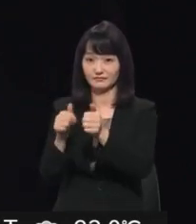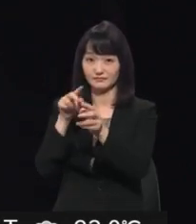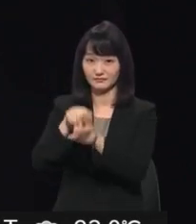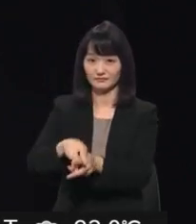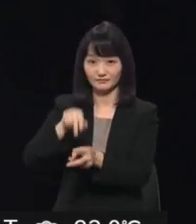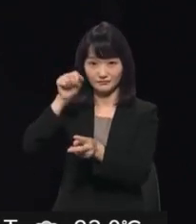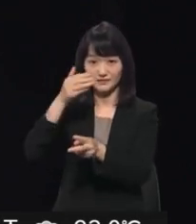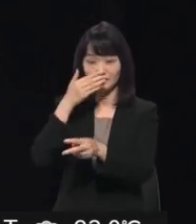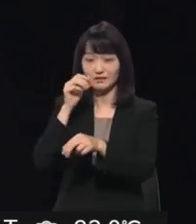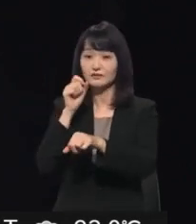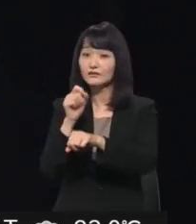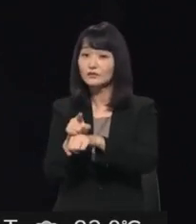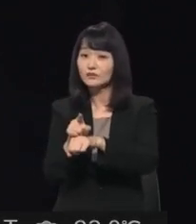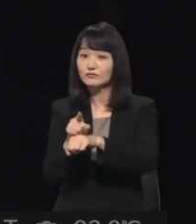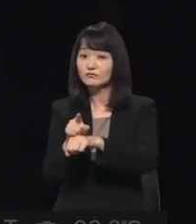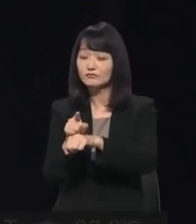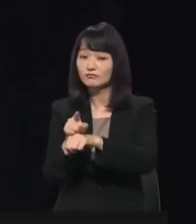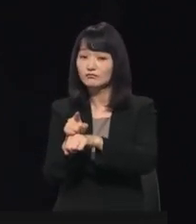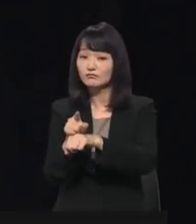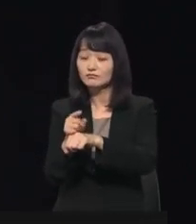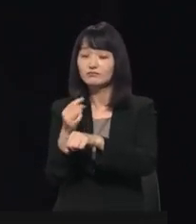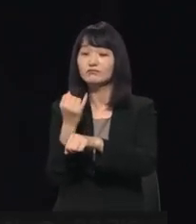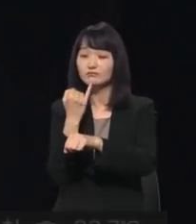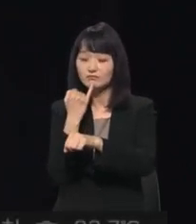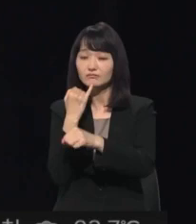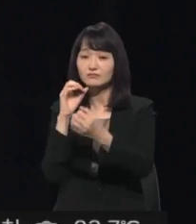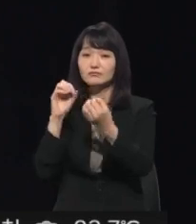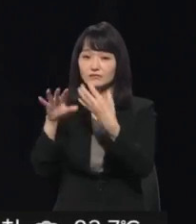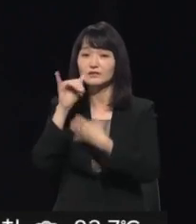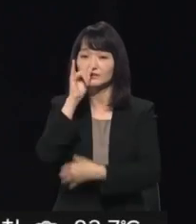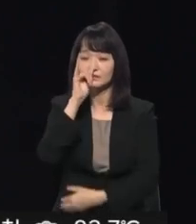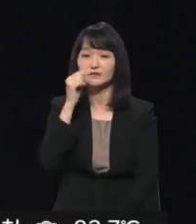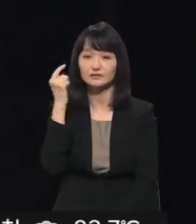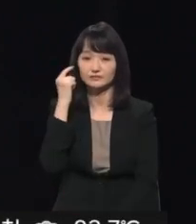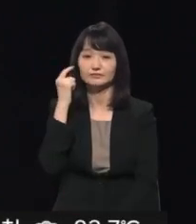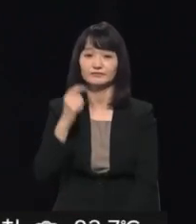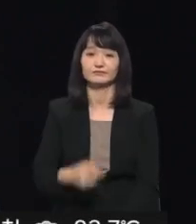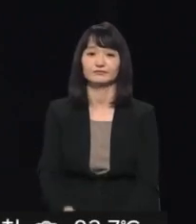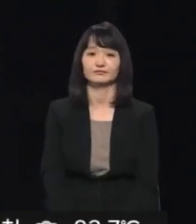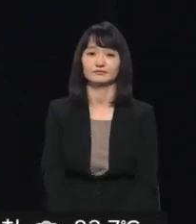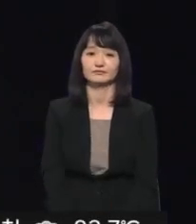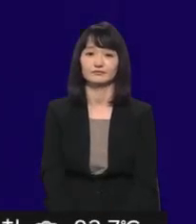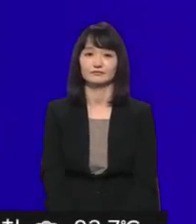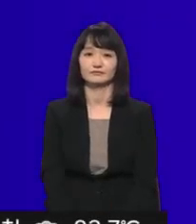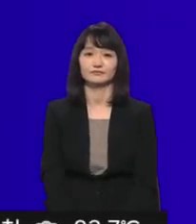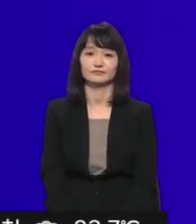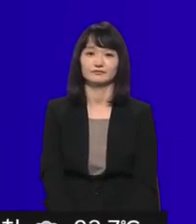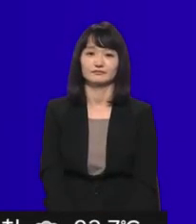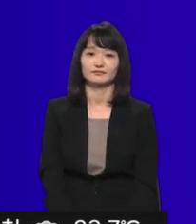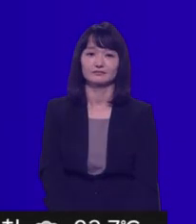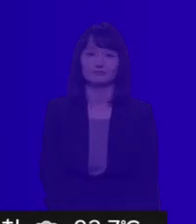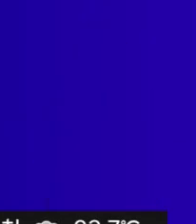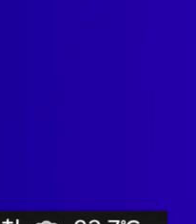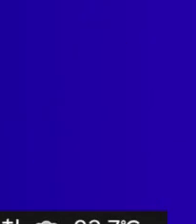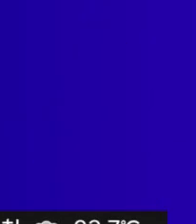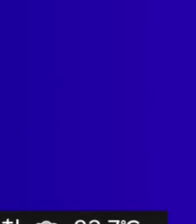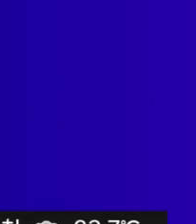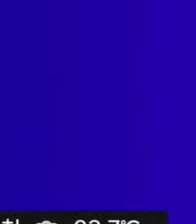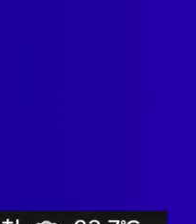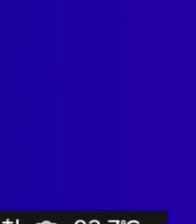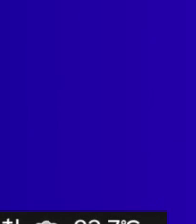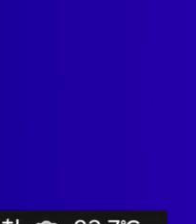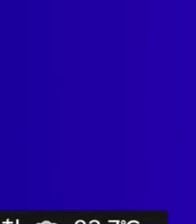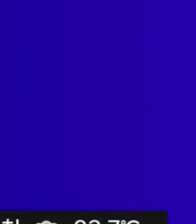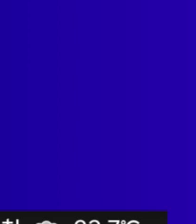가능성 에서 대해서도 괜찮다 라고 얘기한 게 있습니다 그건 들어보겠습니다 아 이준석 전 대표도